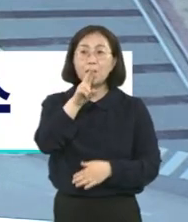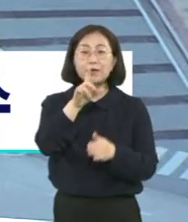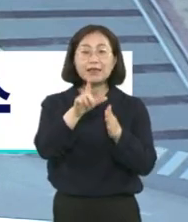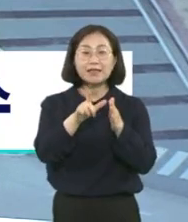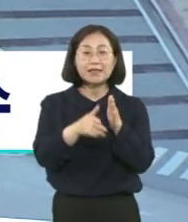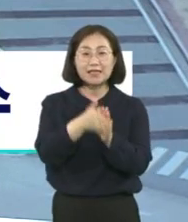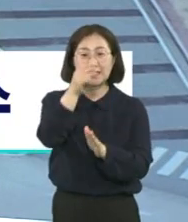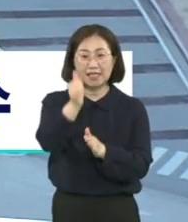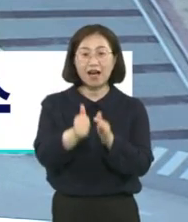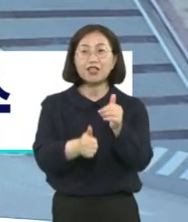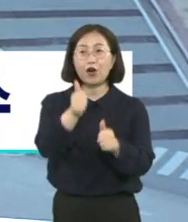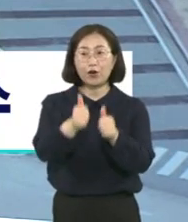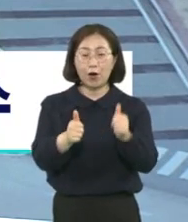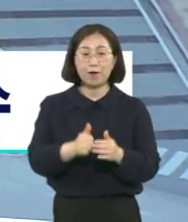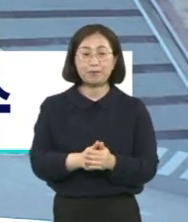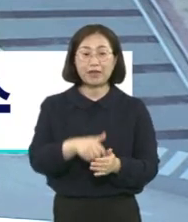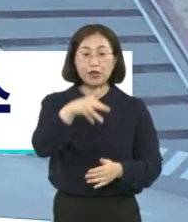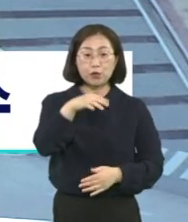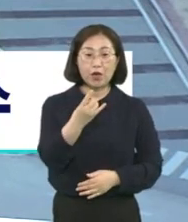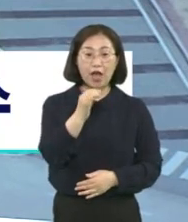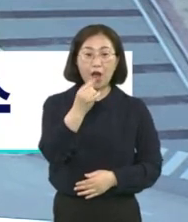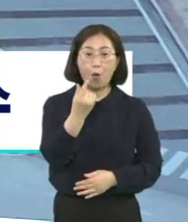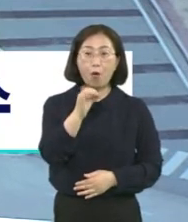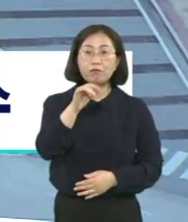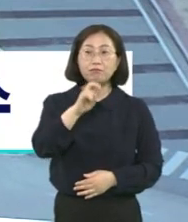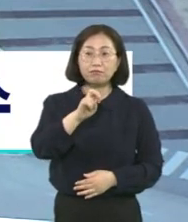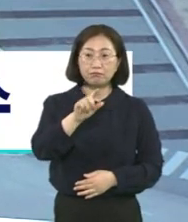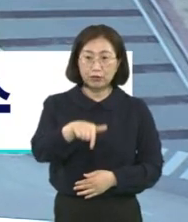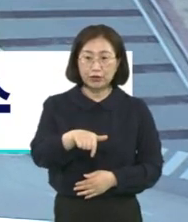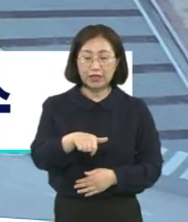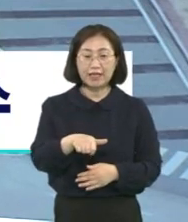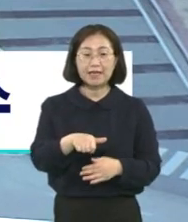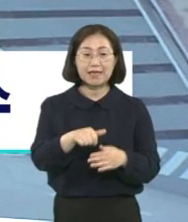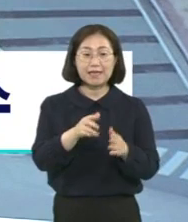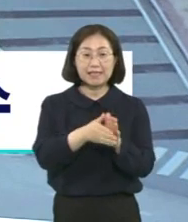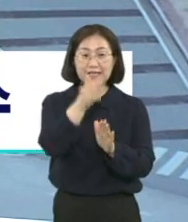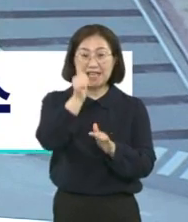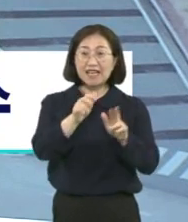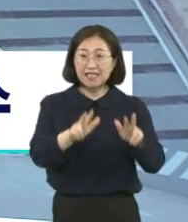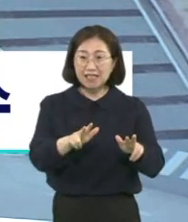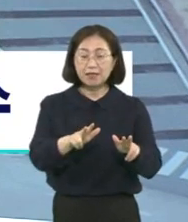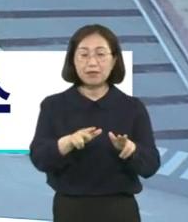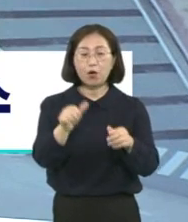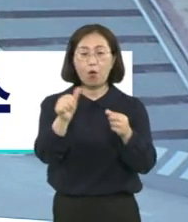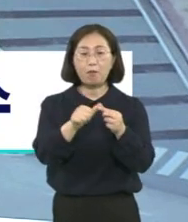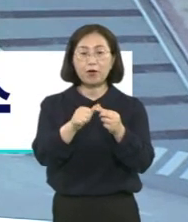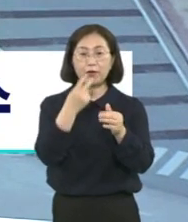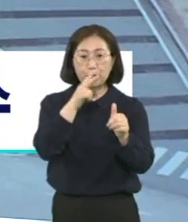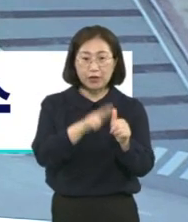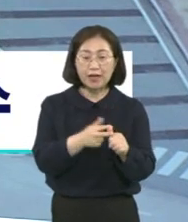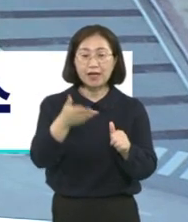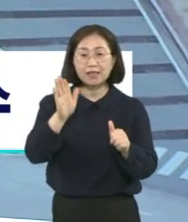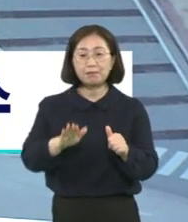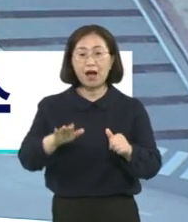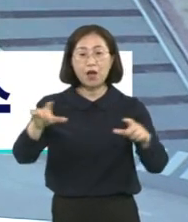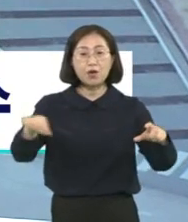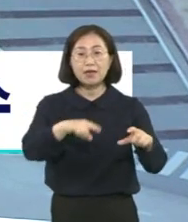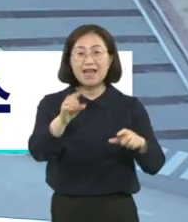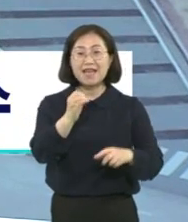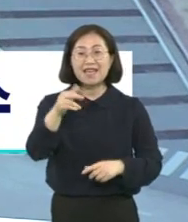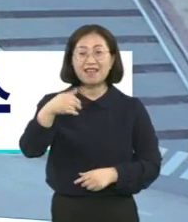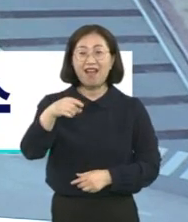살펴봅니다. 계룡은 최홍북 현 시장이 5선에 도전하지만 최근 이케아 유치 불발 사태로 인해 민심의